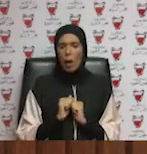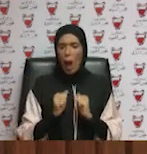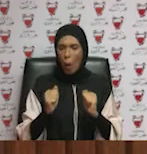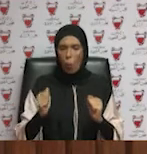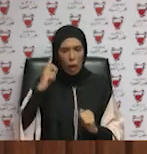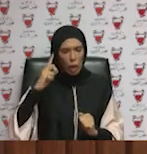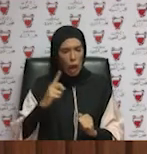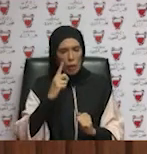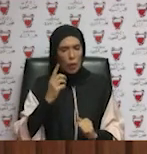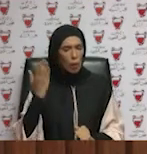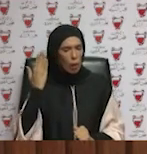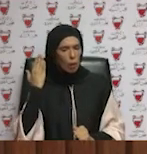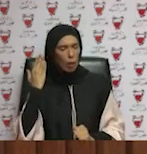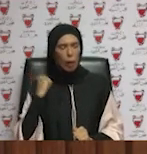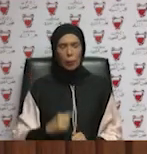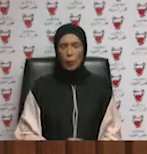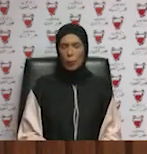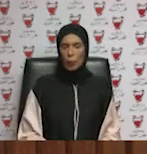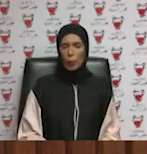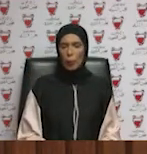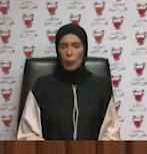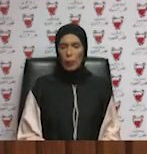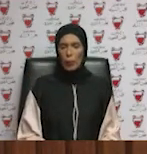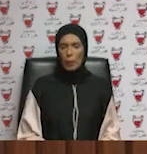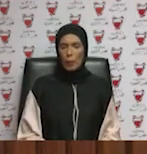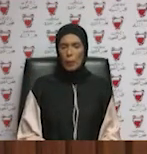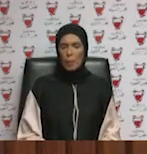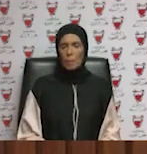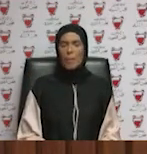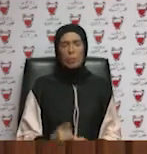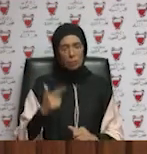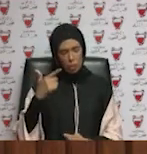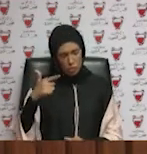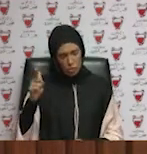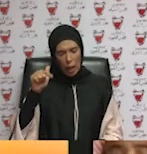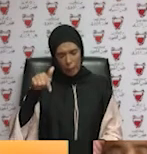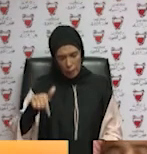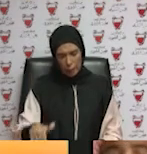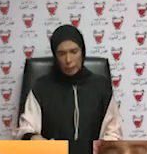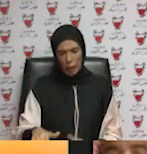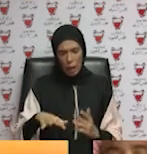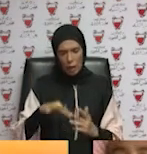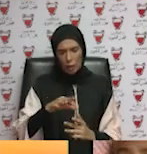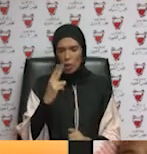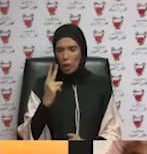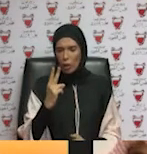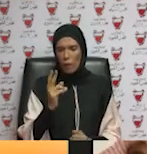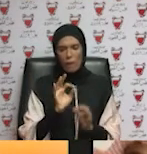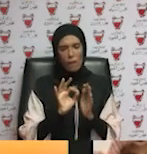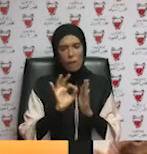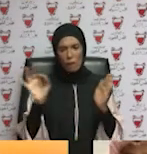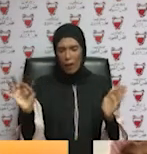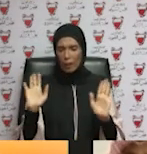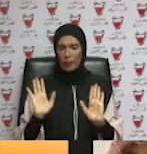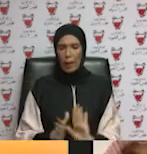نتمسك بقرارنا السابق، وهذا هو اللي الواضح من خلال